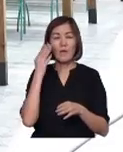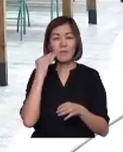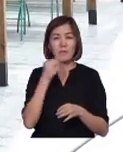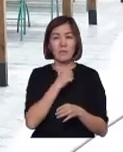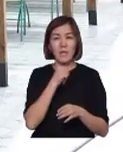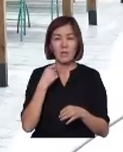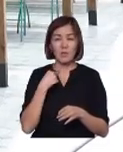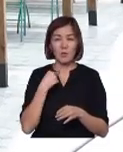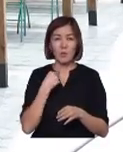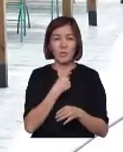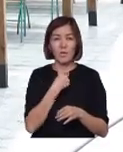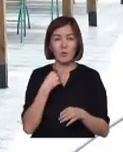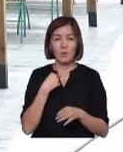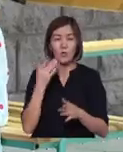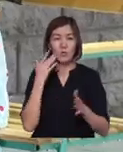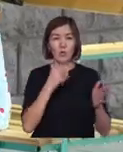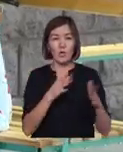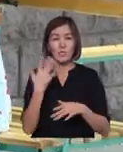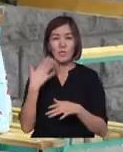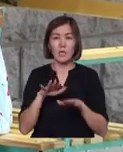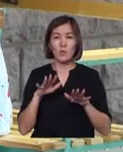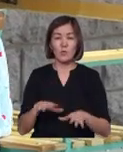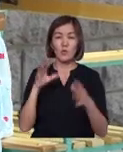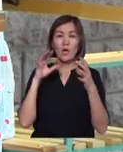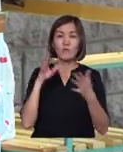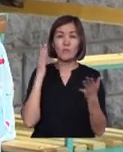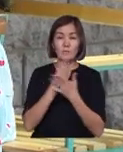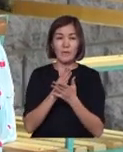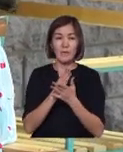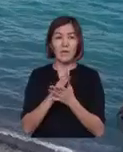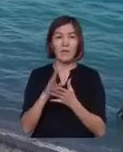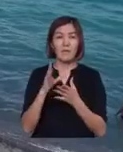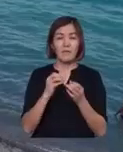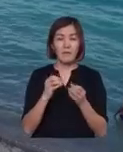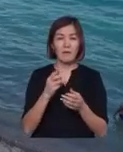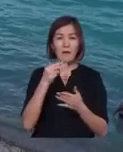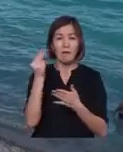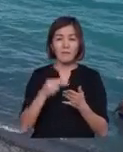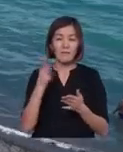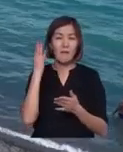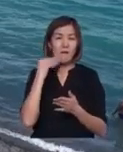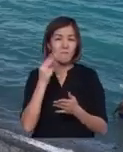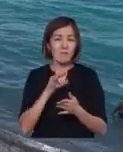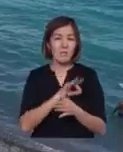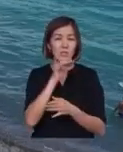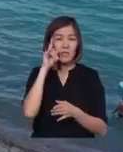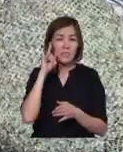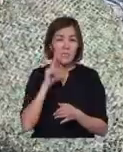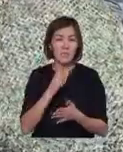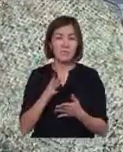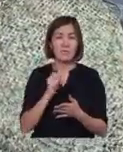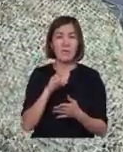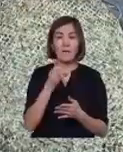Талдықорған қаласынан тұрақты маршрут бойынша 50 орындық автобустар жүрет. Одан бөлек Астана, Алматы, Шығыс Қазақстан және